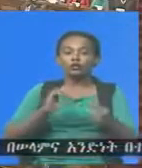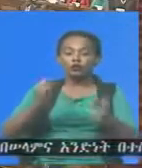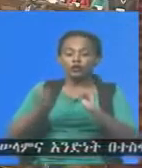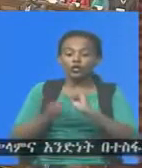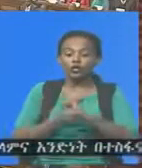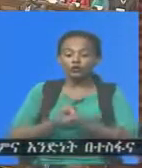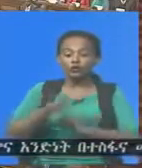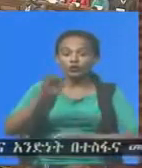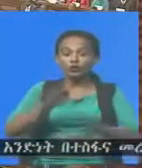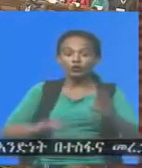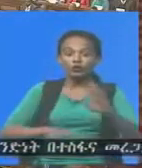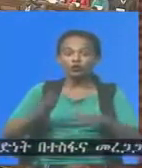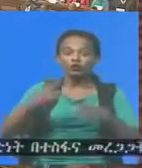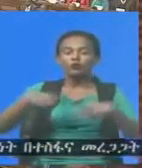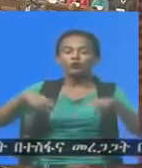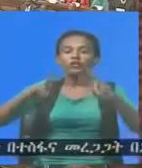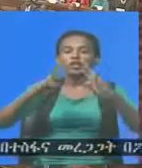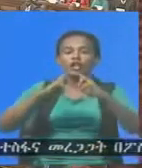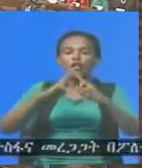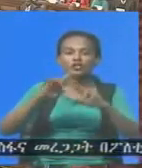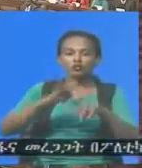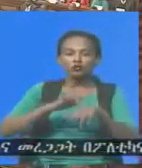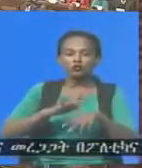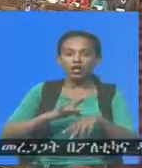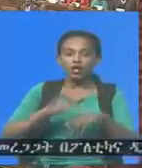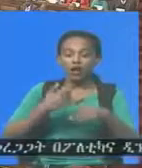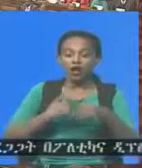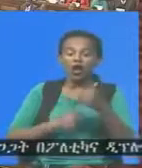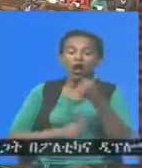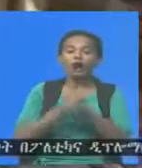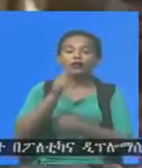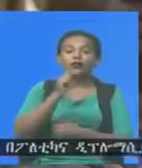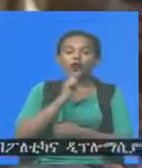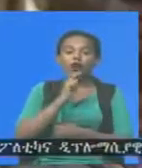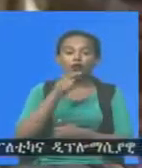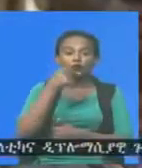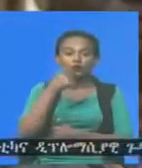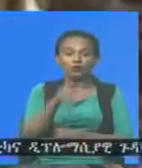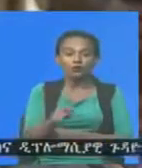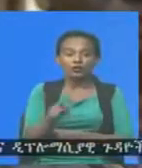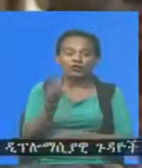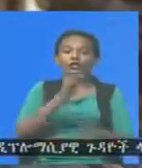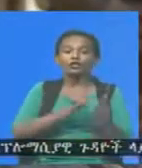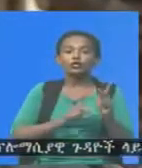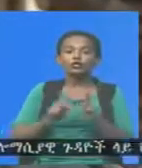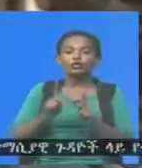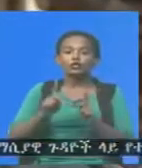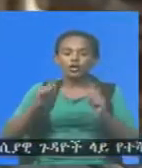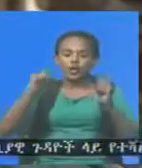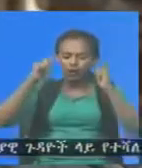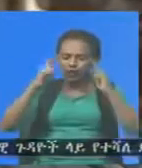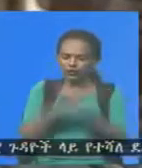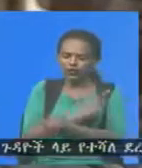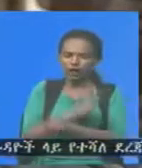እርምጃዎችን በፌዴራሊዝም ላይ የተደቀነ አደጋ ነው በሚል ህዝቡን የማደናገርና